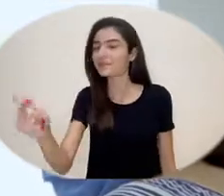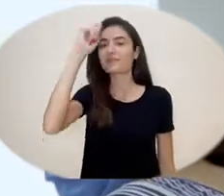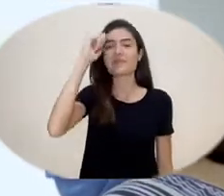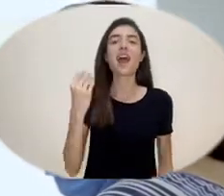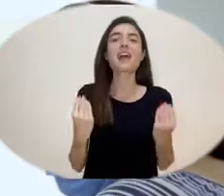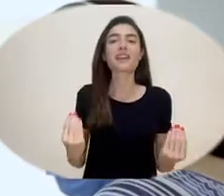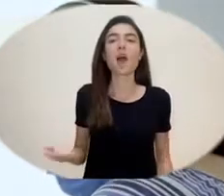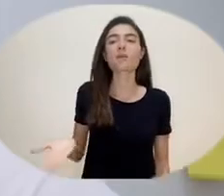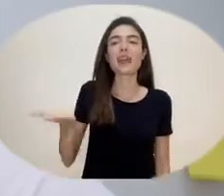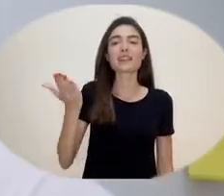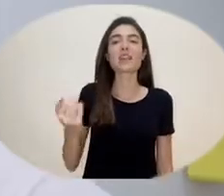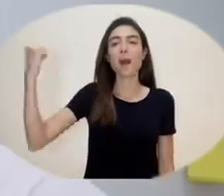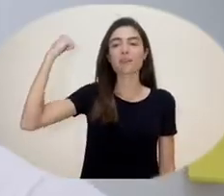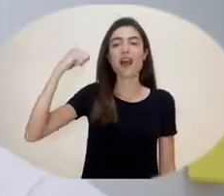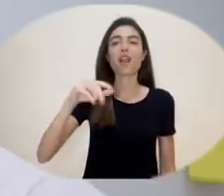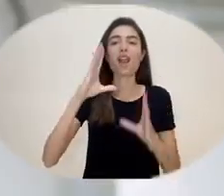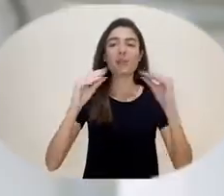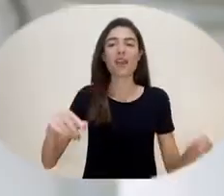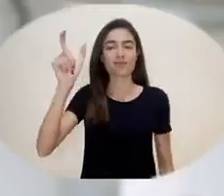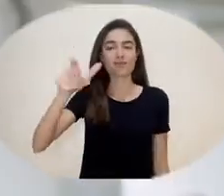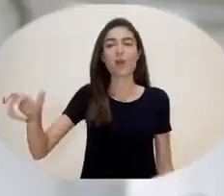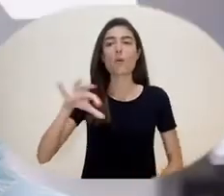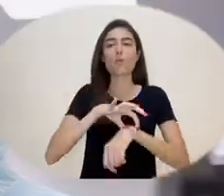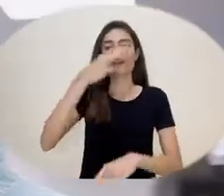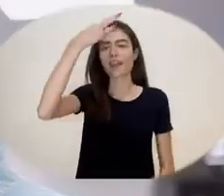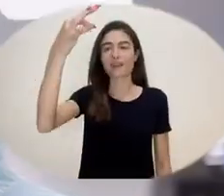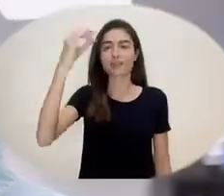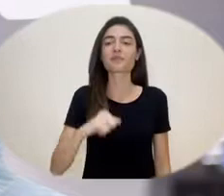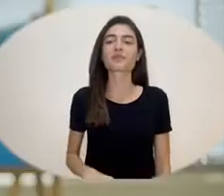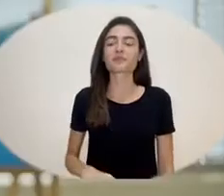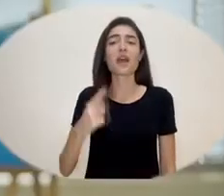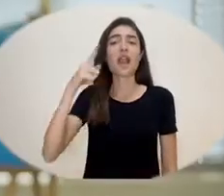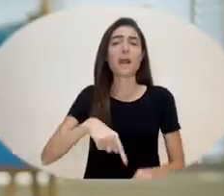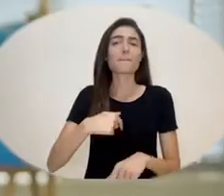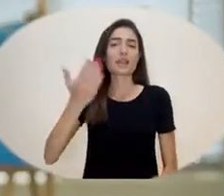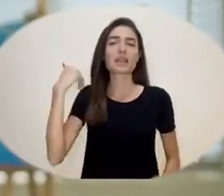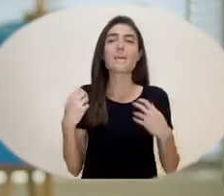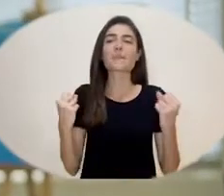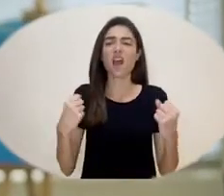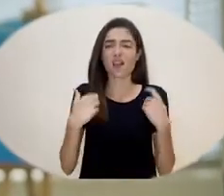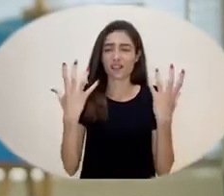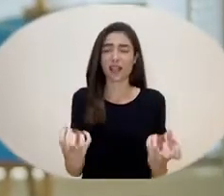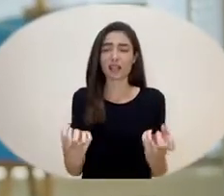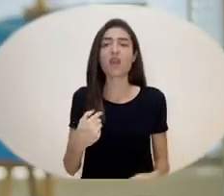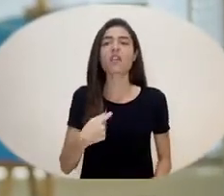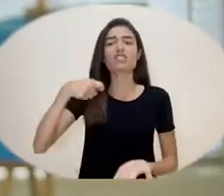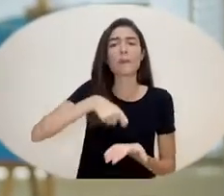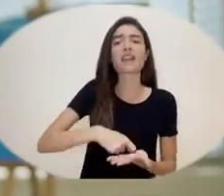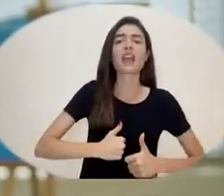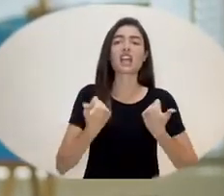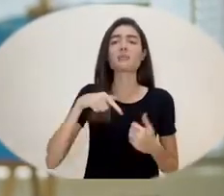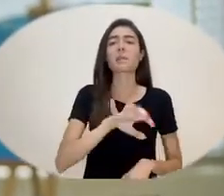تحية احترام وتقدير لأبطال لبنان الممرضات والممرضين. لما كانت مناعتي ضعيفة واضطريت